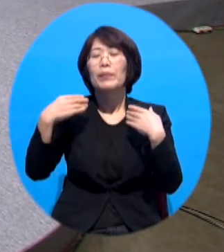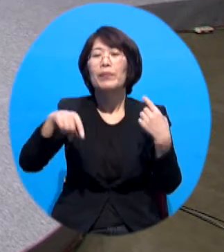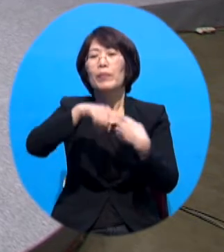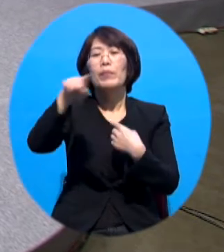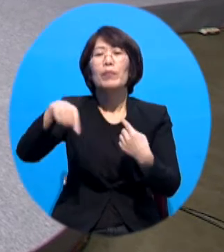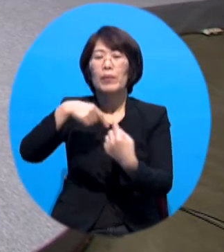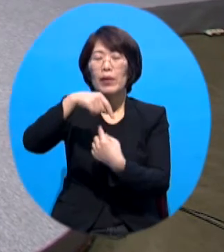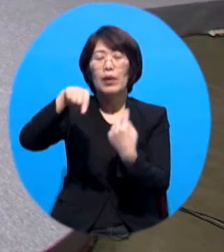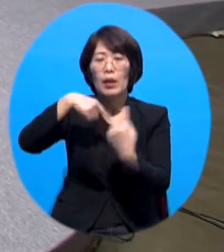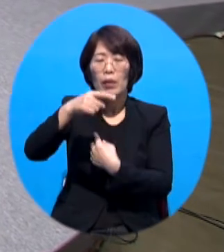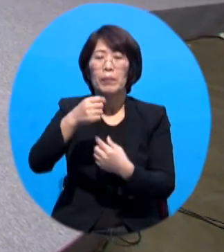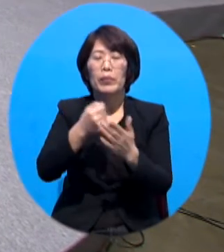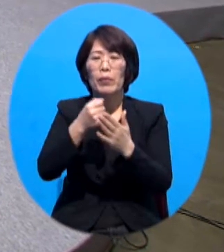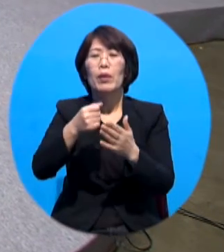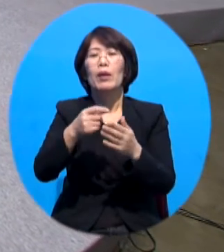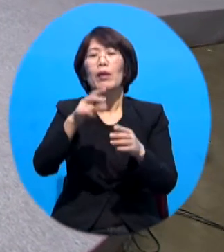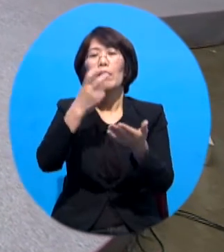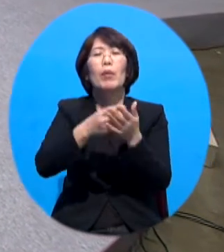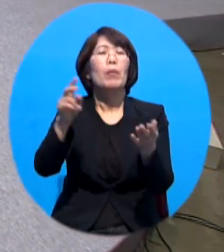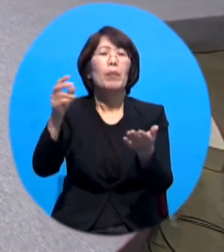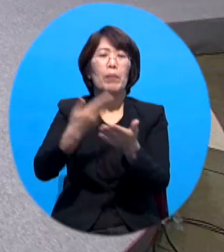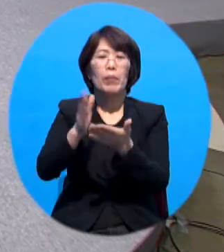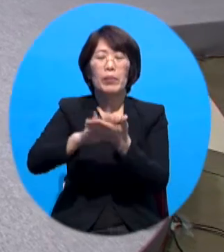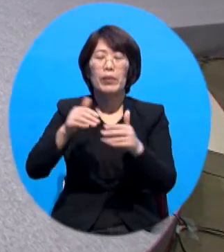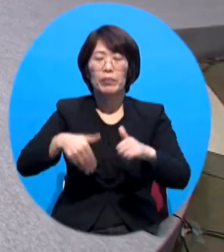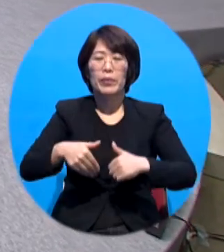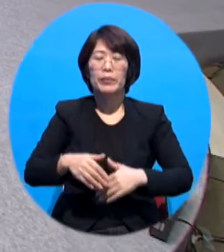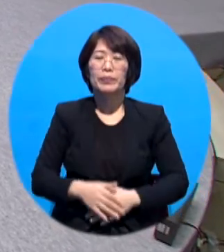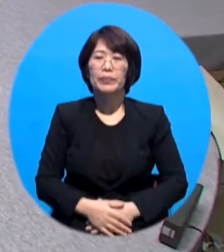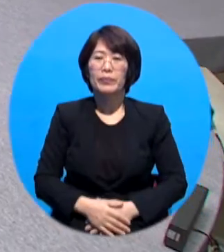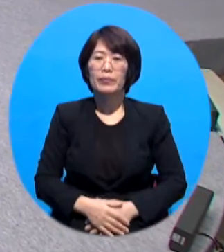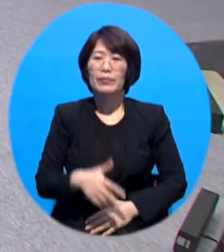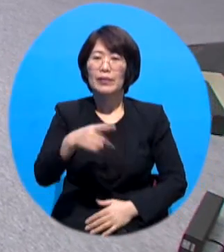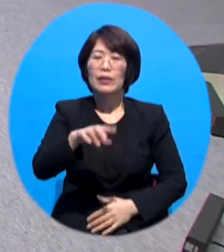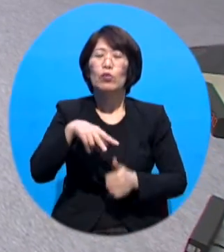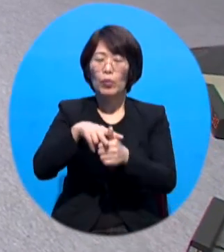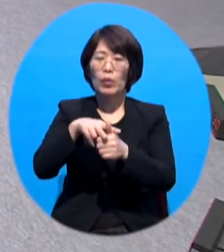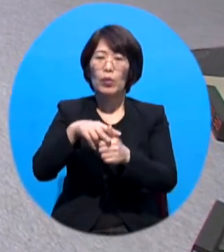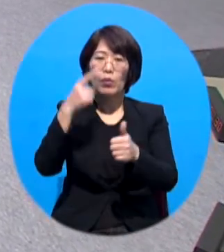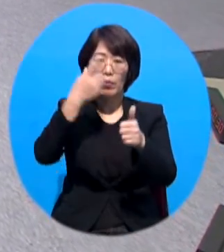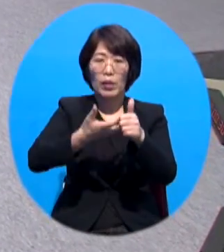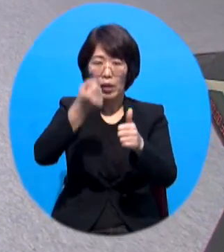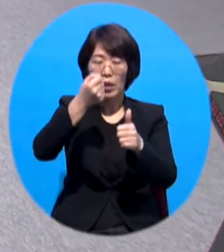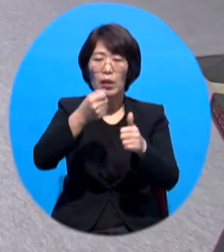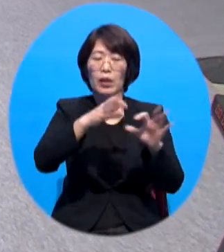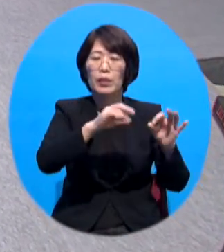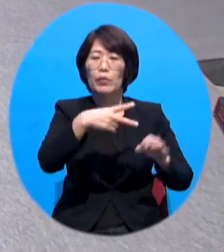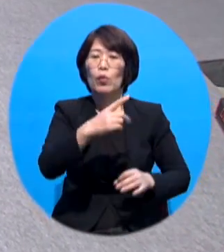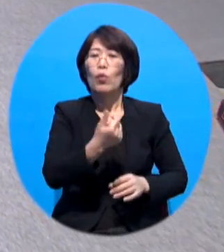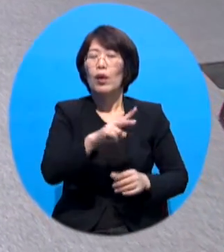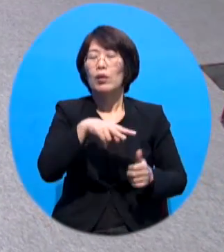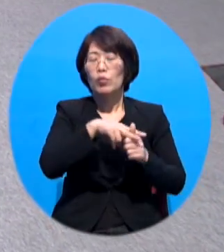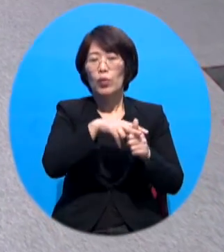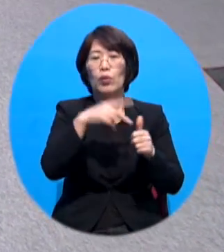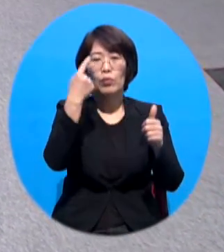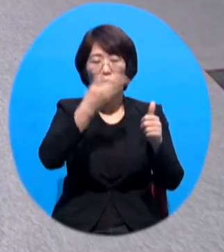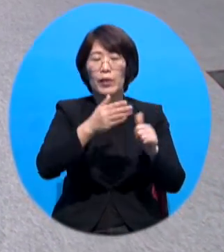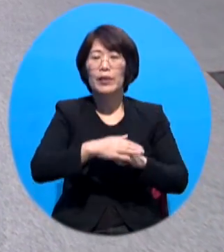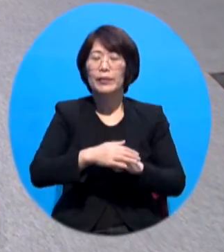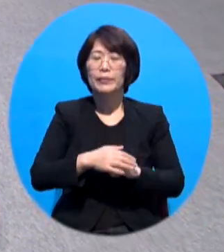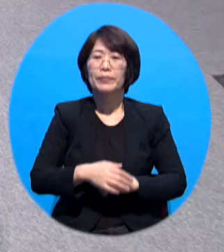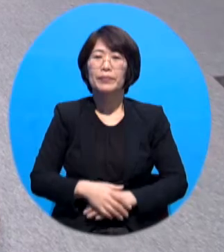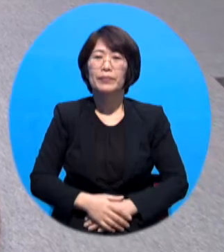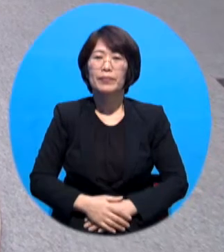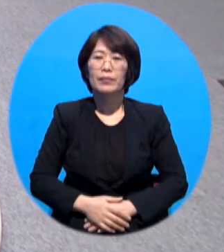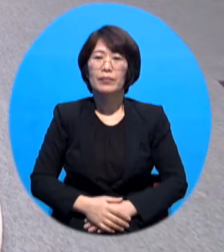것입니다 4 다음은 장송 후보에게 주도권을 드리겠습니다 먼저 김동한 후보에게 질문 해 주시고요 질문 시간 30초